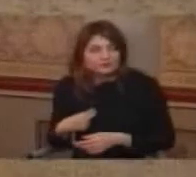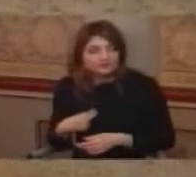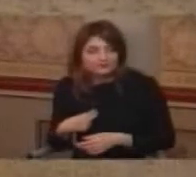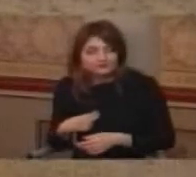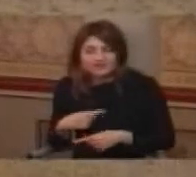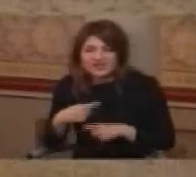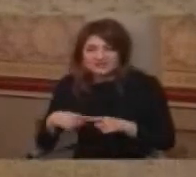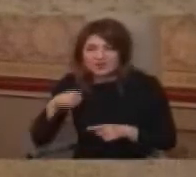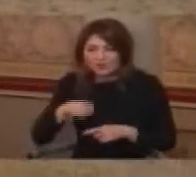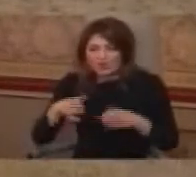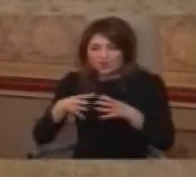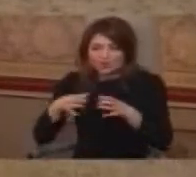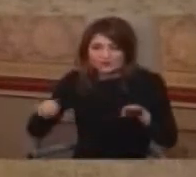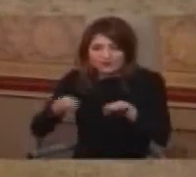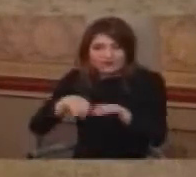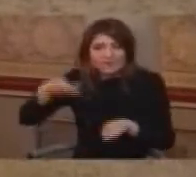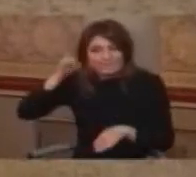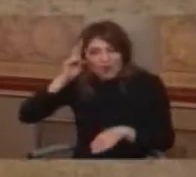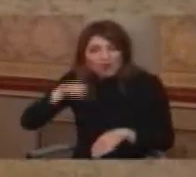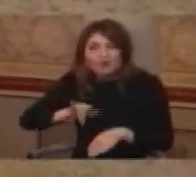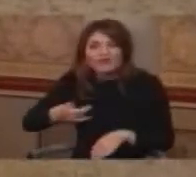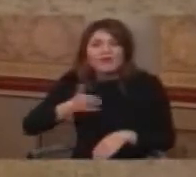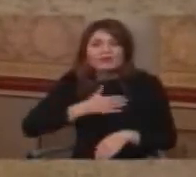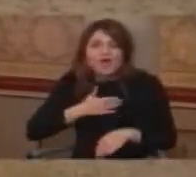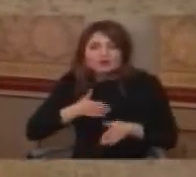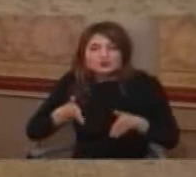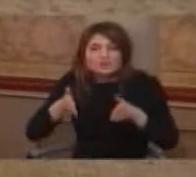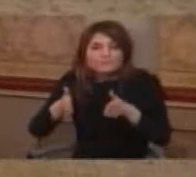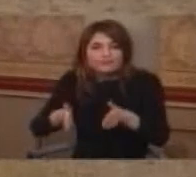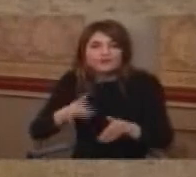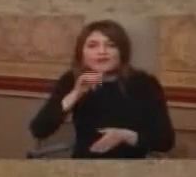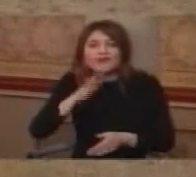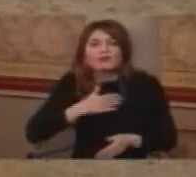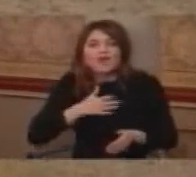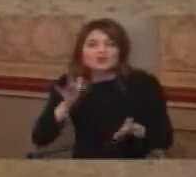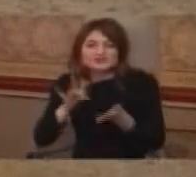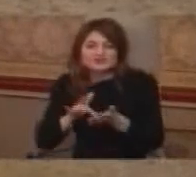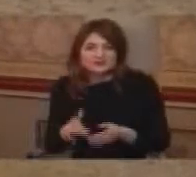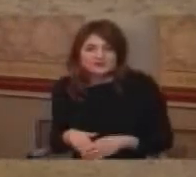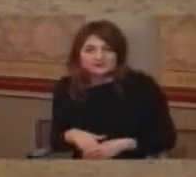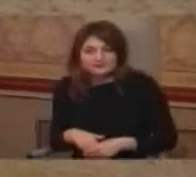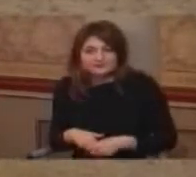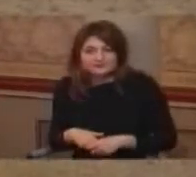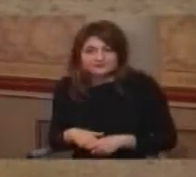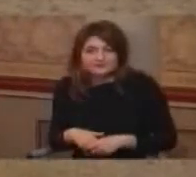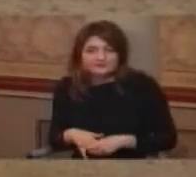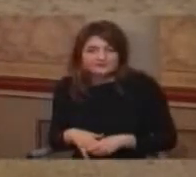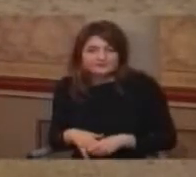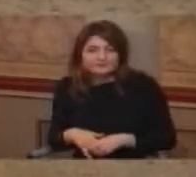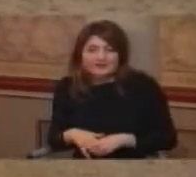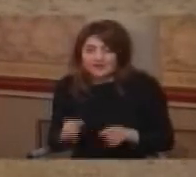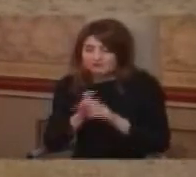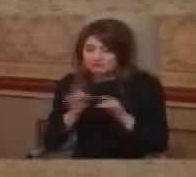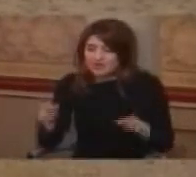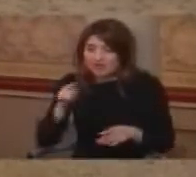jednakih mogućnosti naš put, ali i cilj istovremeno. Jer bez toga cilja